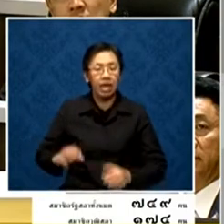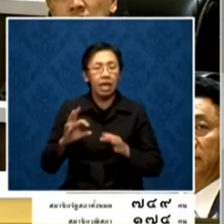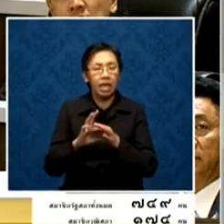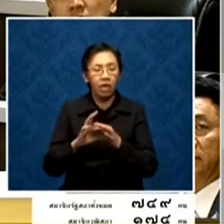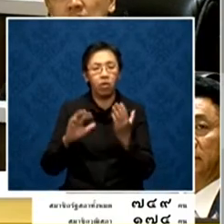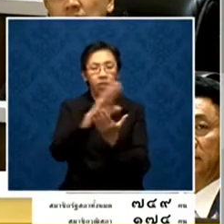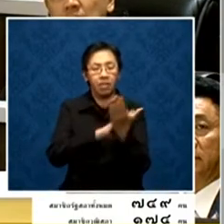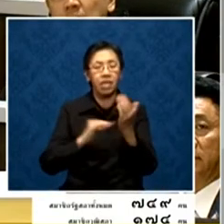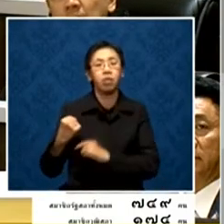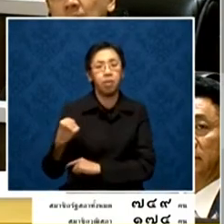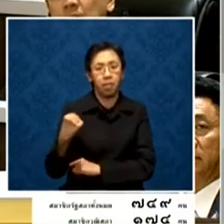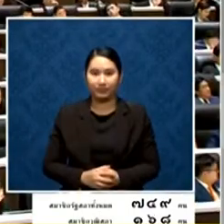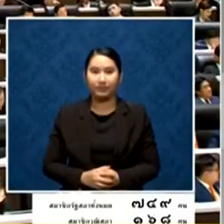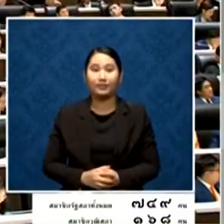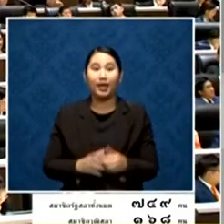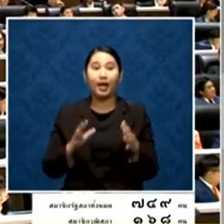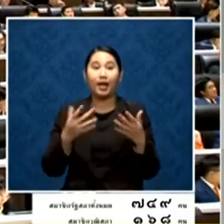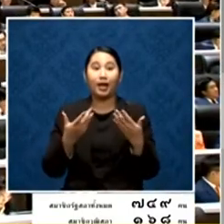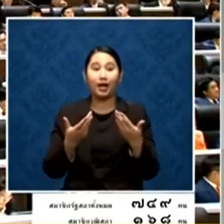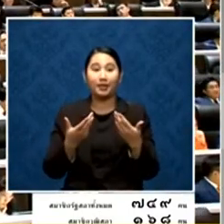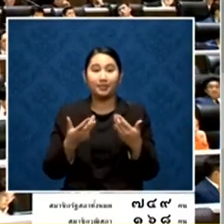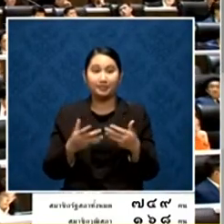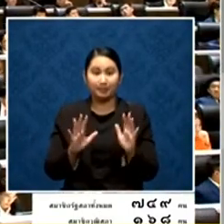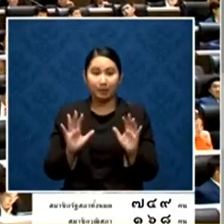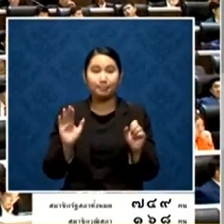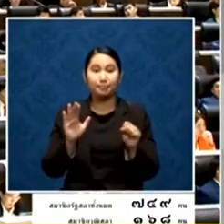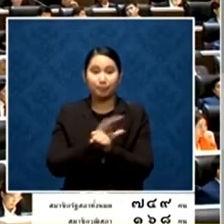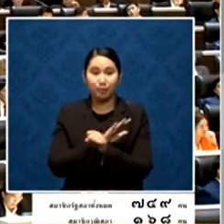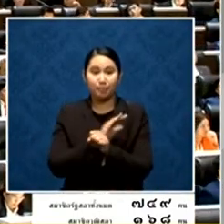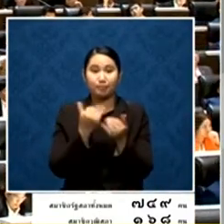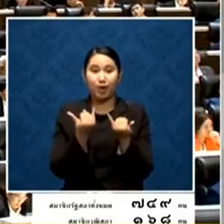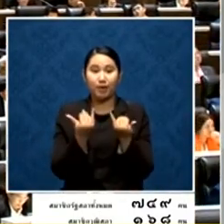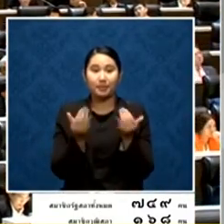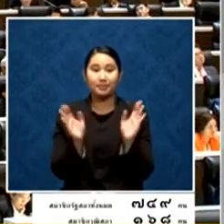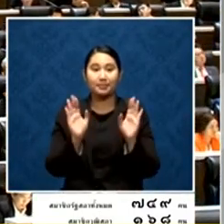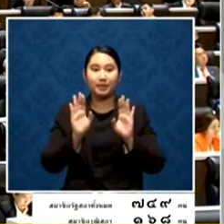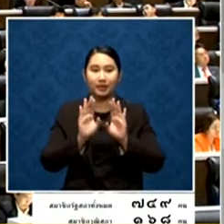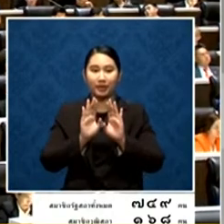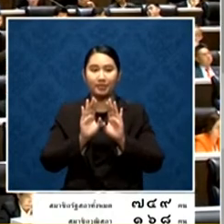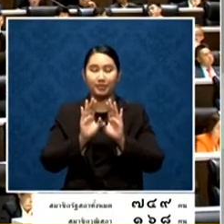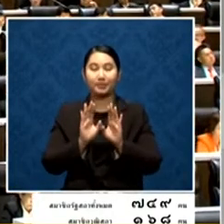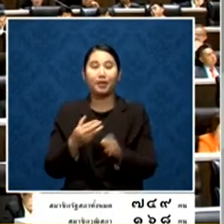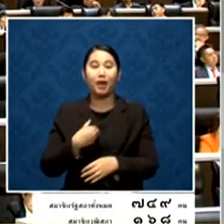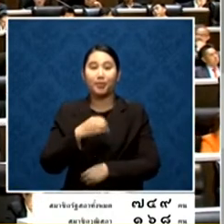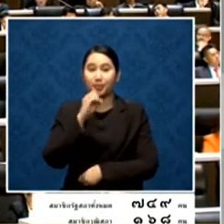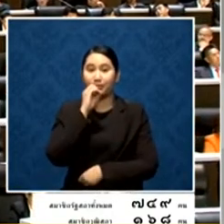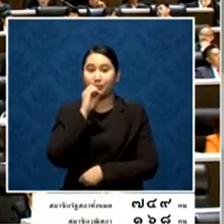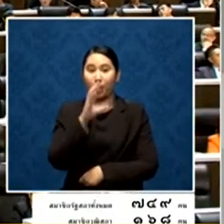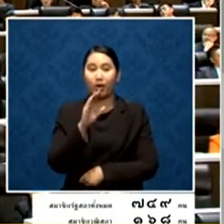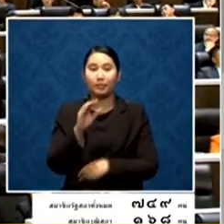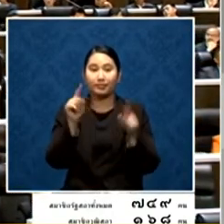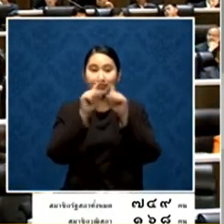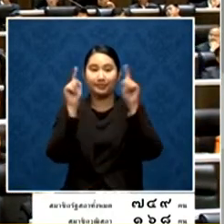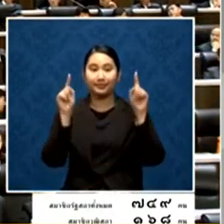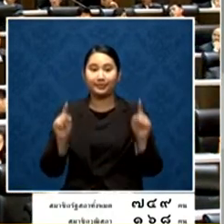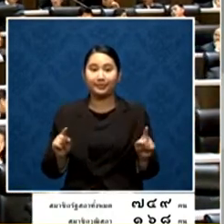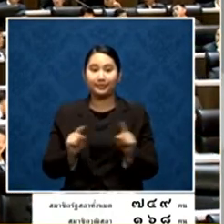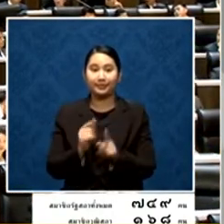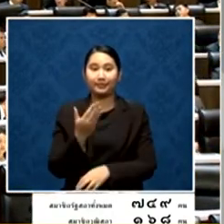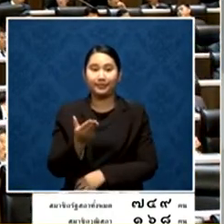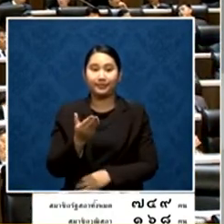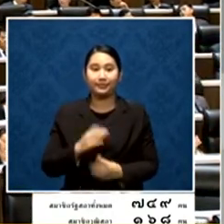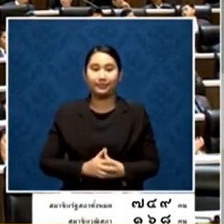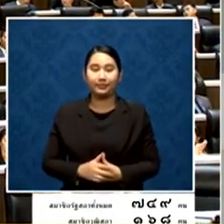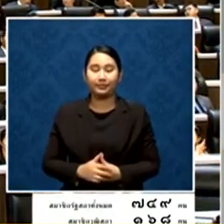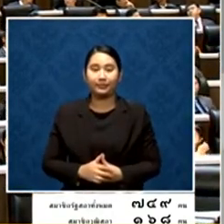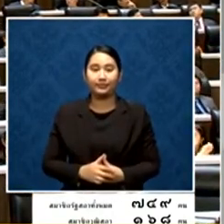สว คุณประพันธ์ คุณมีคุณประพันธ์คุณมีเนี่ยคุณประพันธ์เป็นหนึ่งในคนที่ออกมาต่อต้านตลอดตั้งแต่การเลือกตั้งหลังการเลือกตั้ง แต่ประพันธ์ฉลาดอยู ่